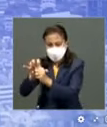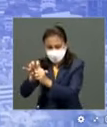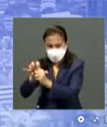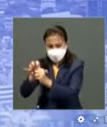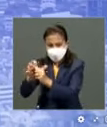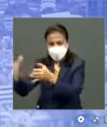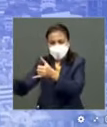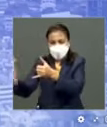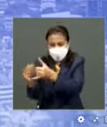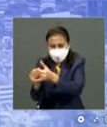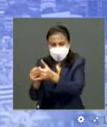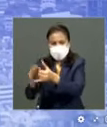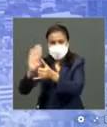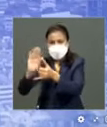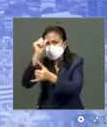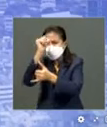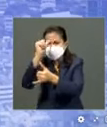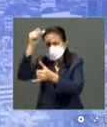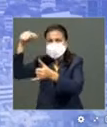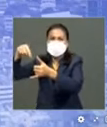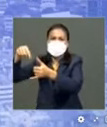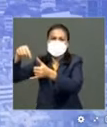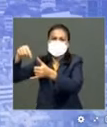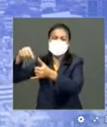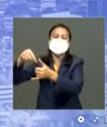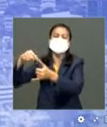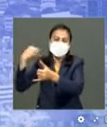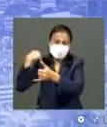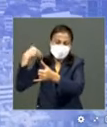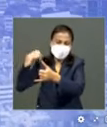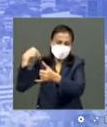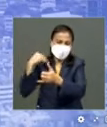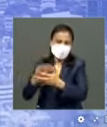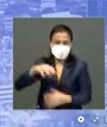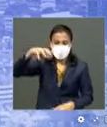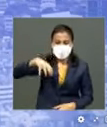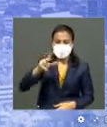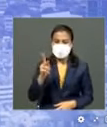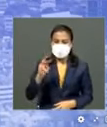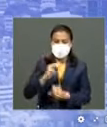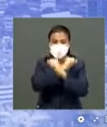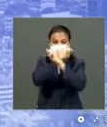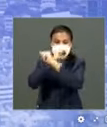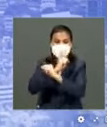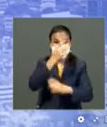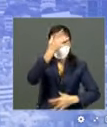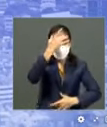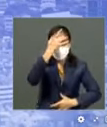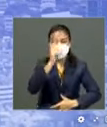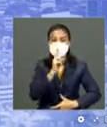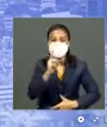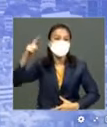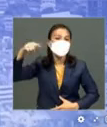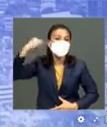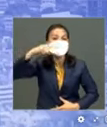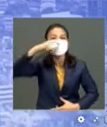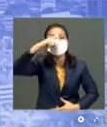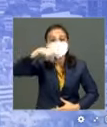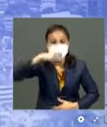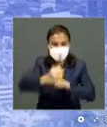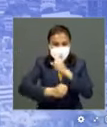ของประเทศไทยนะคะซึ่งวันนี้ทางกรมควบคุมโรคได้รายงานนะคะกรณีของหญิงไทยนะคะเป็นชาวไทย